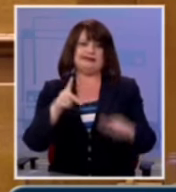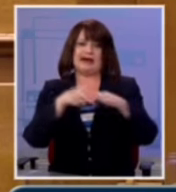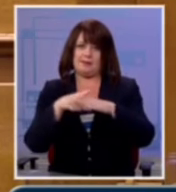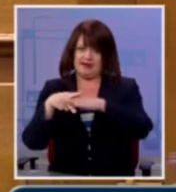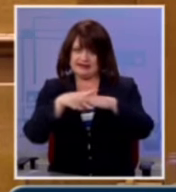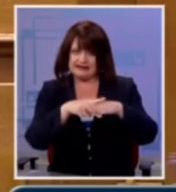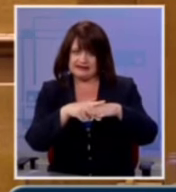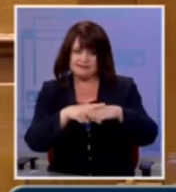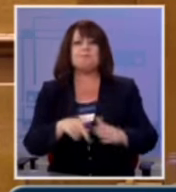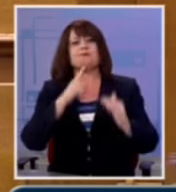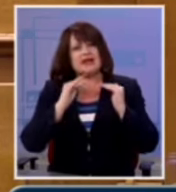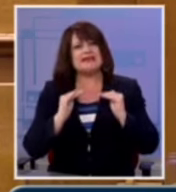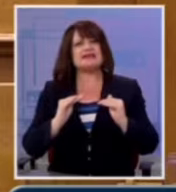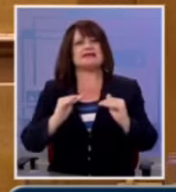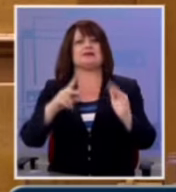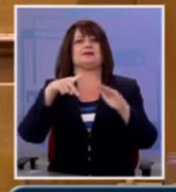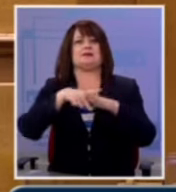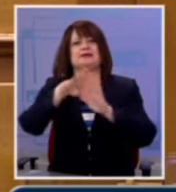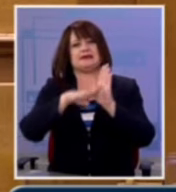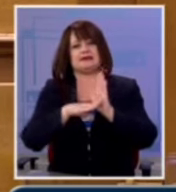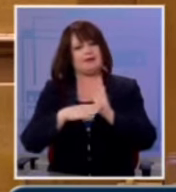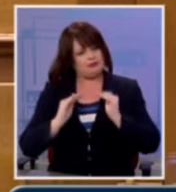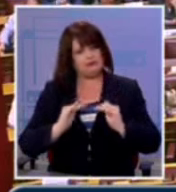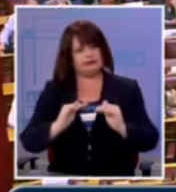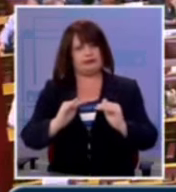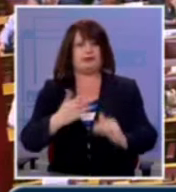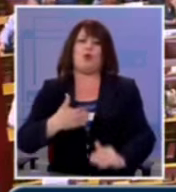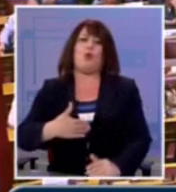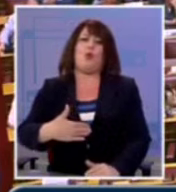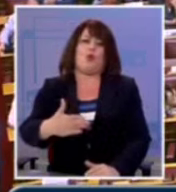πλήρη σταθερότητα του τραπεζικού συστήματος για όλο